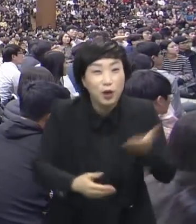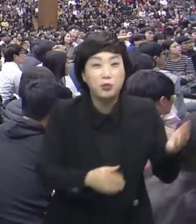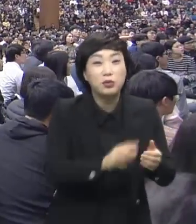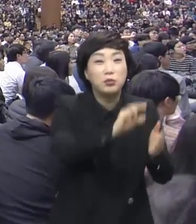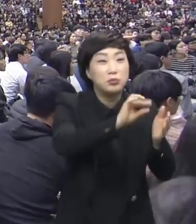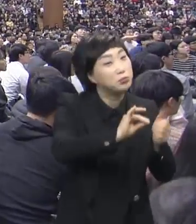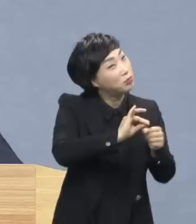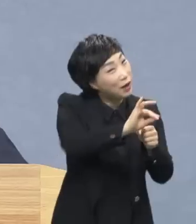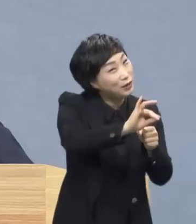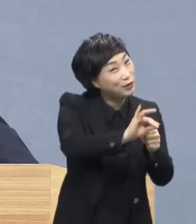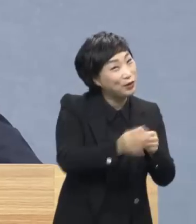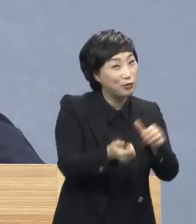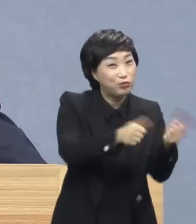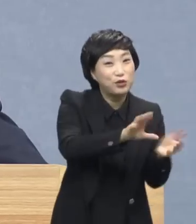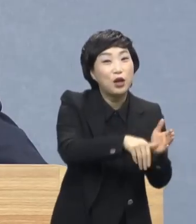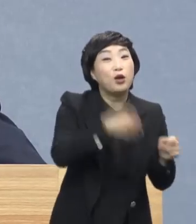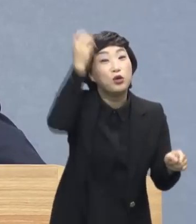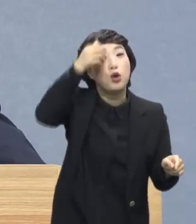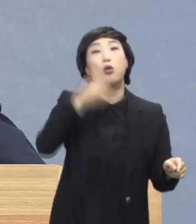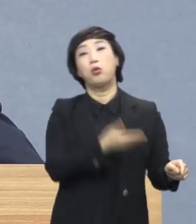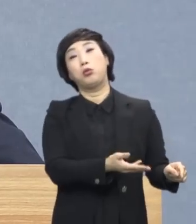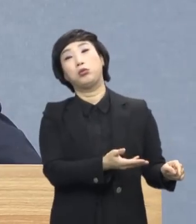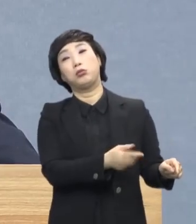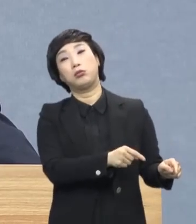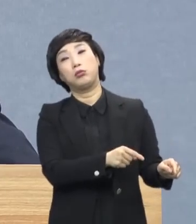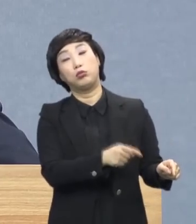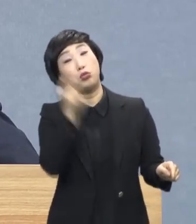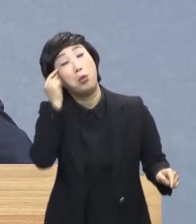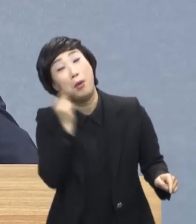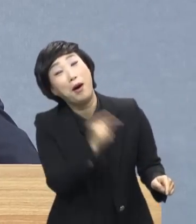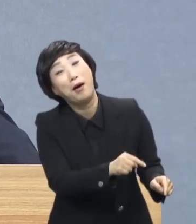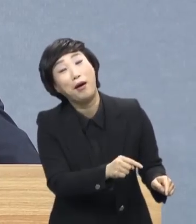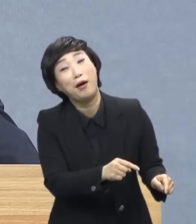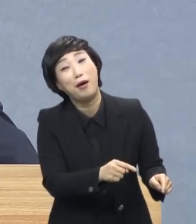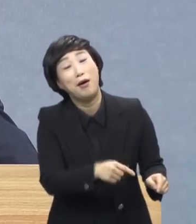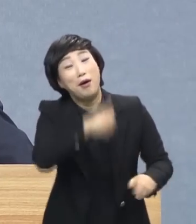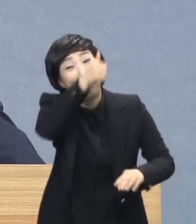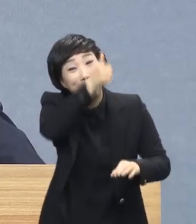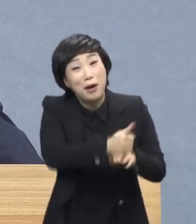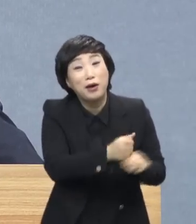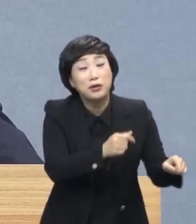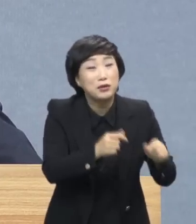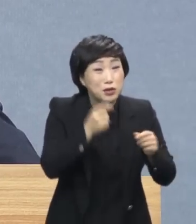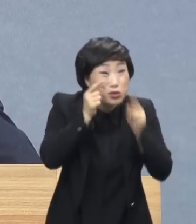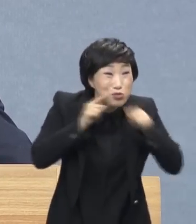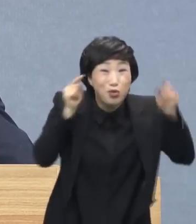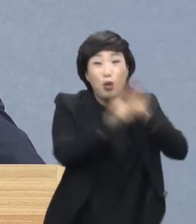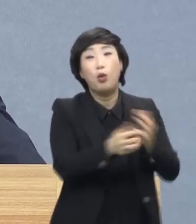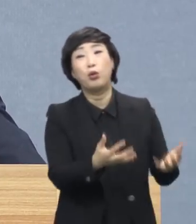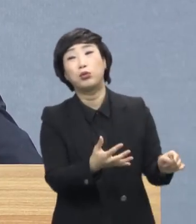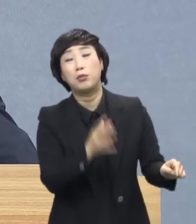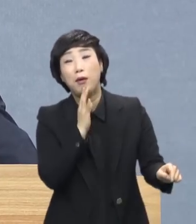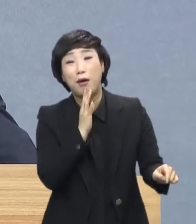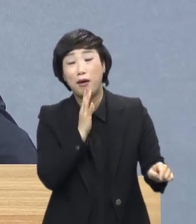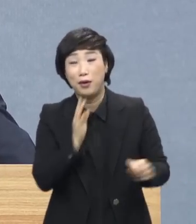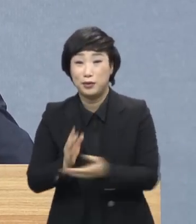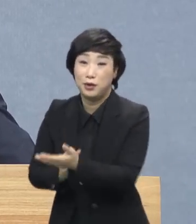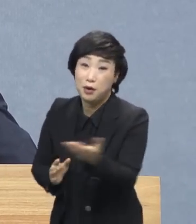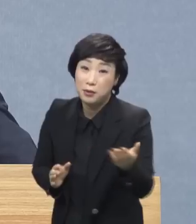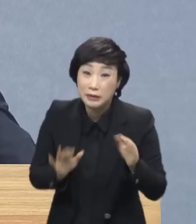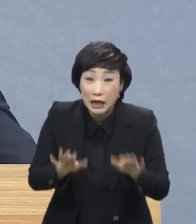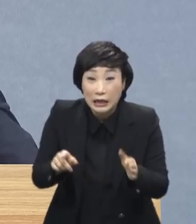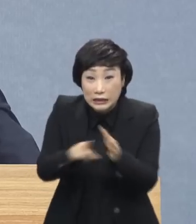영혼은 어떻게 올 것이냐? 판단 한번 해봐라. 그 비참한 날에 지옥으로 어떻게 걷는가? 이게 오늘날